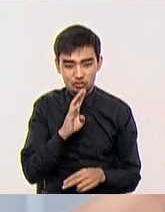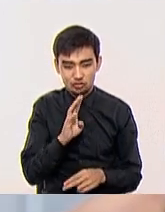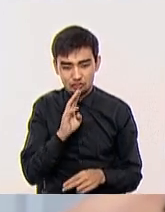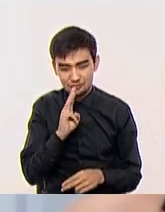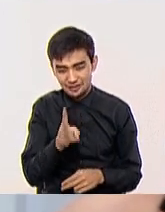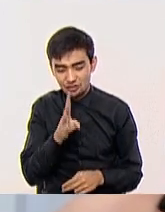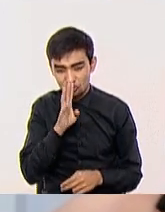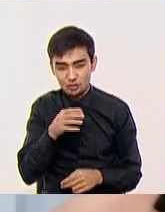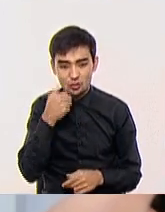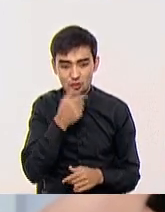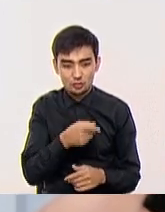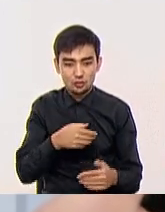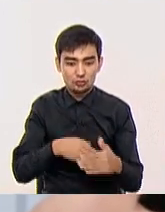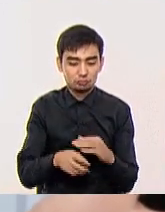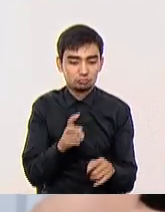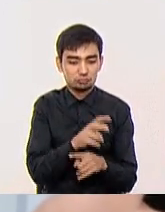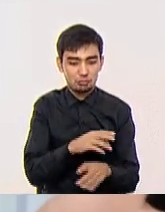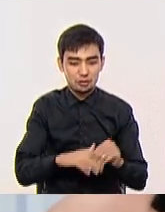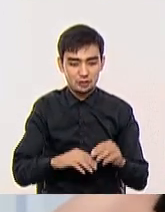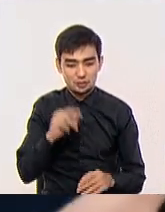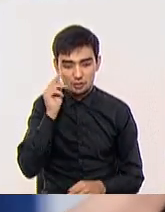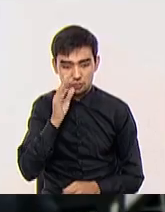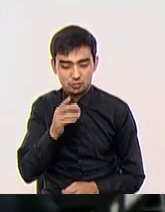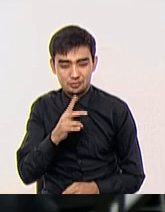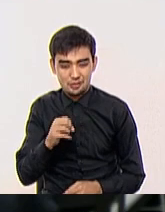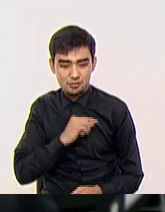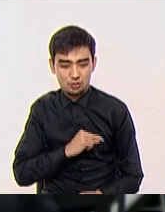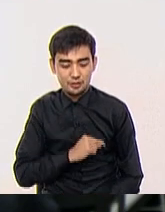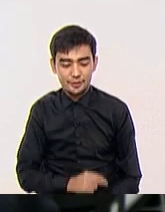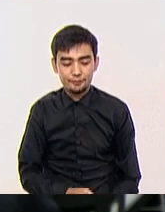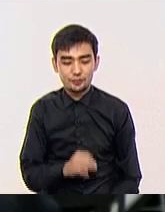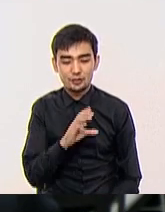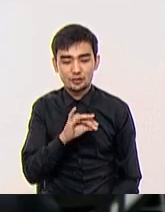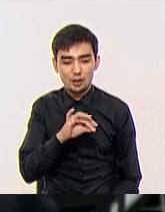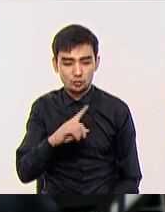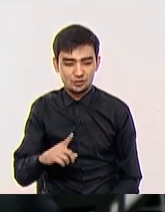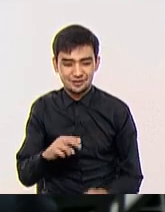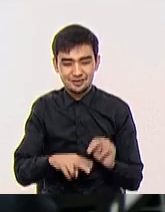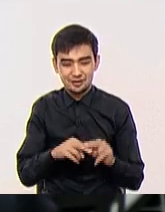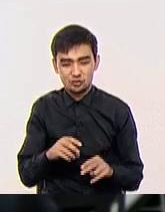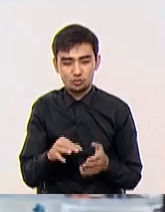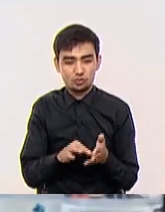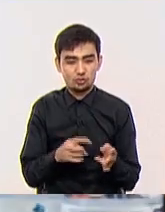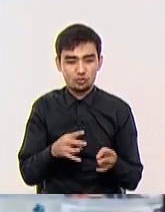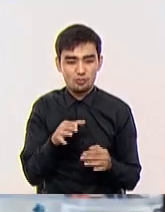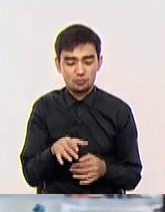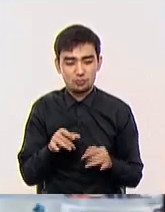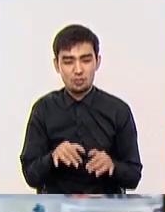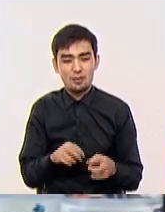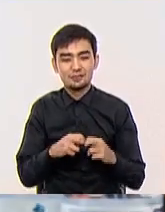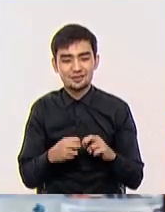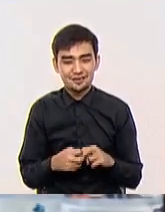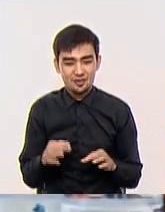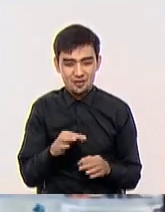3 года придет к ним на практику, на работу. В Союзе строителей поясняют, что нужно срочно решать проблему с